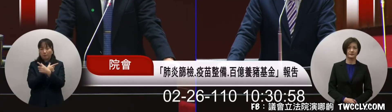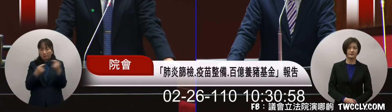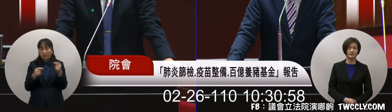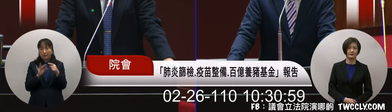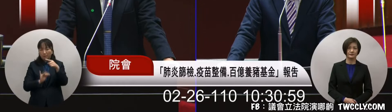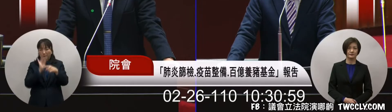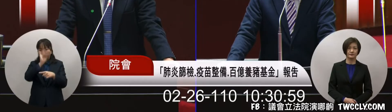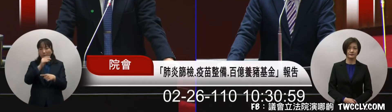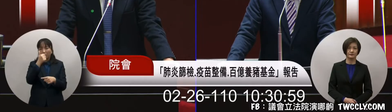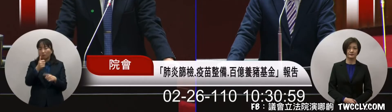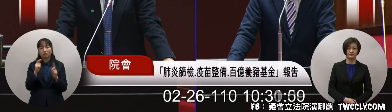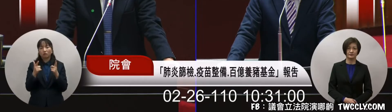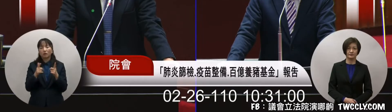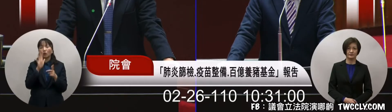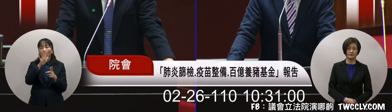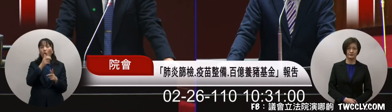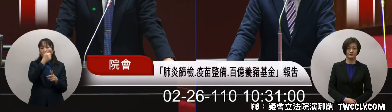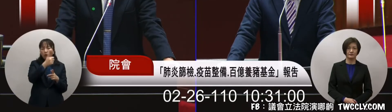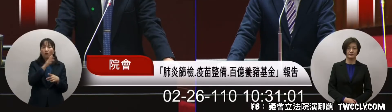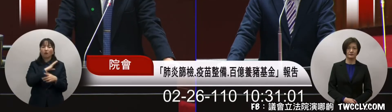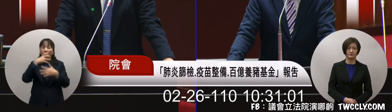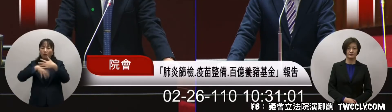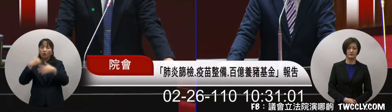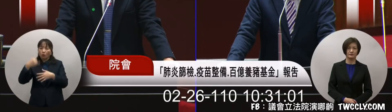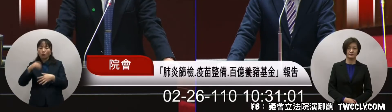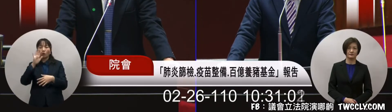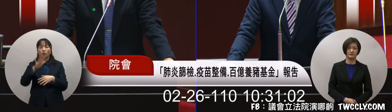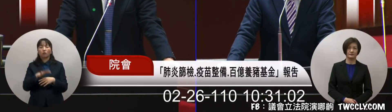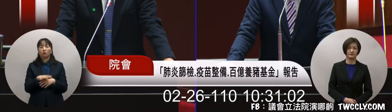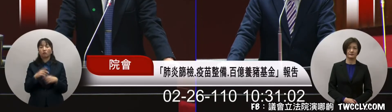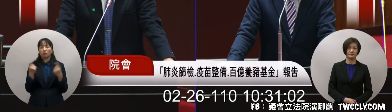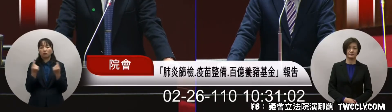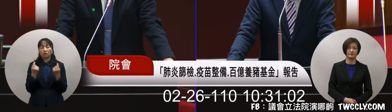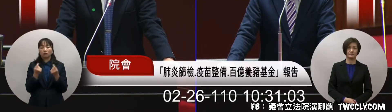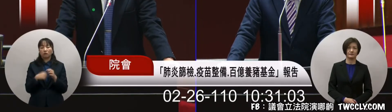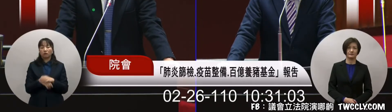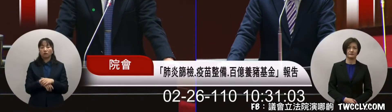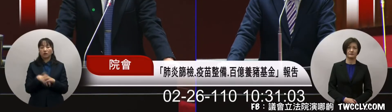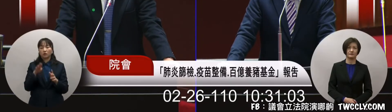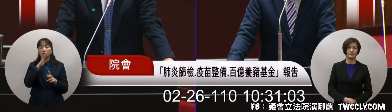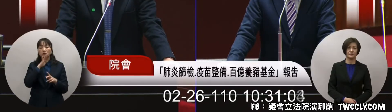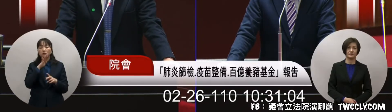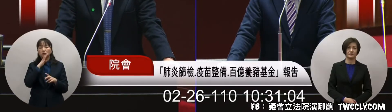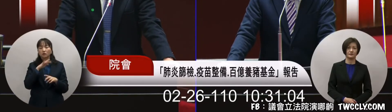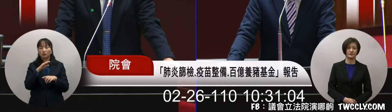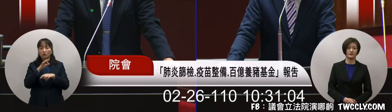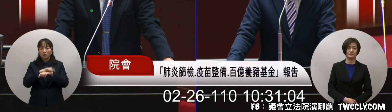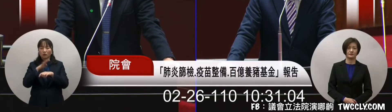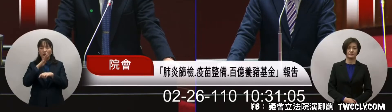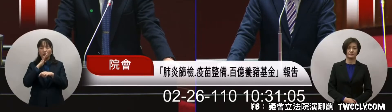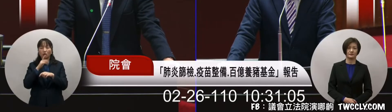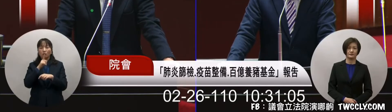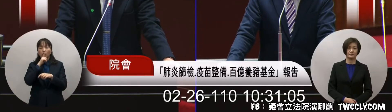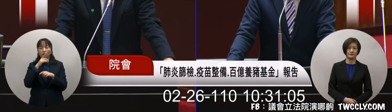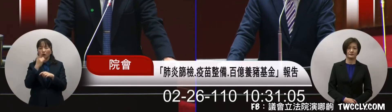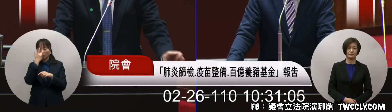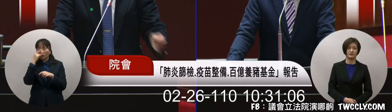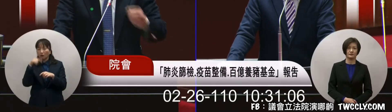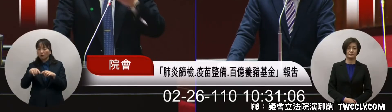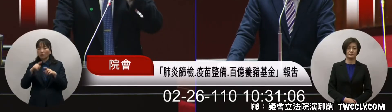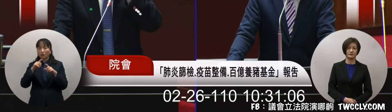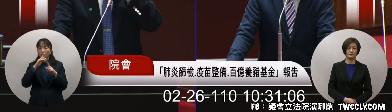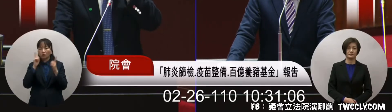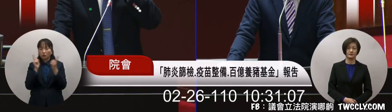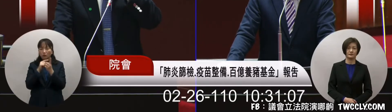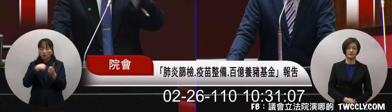啦。好，有点都垮掉。像来看起来就是说，辉瑞跟莫德纳对我们人体的免疫的